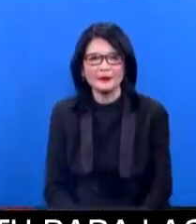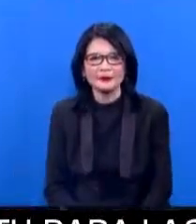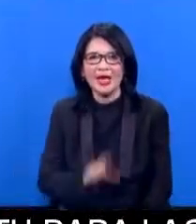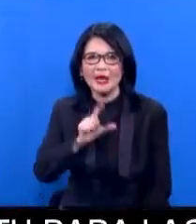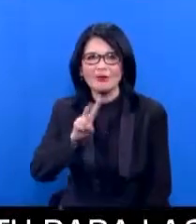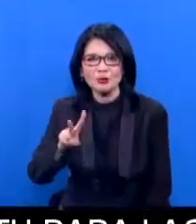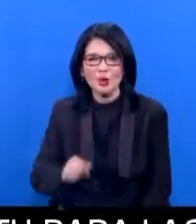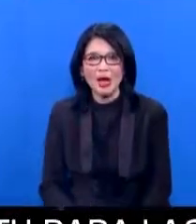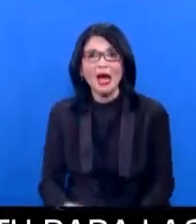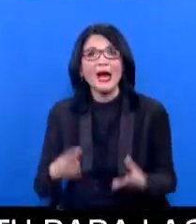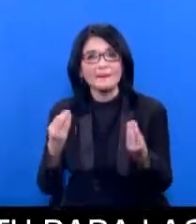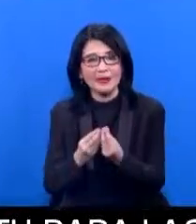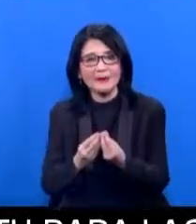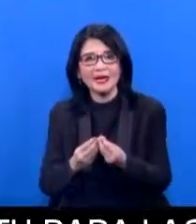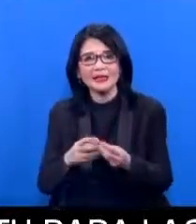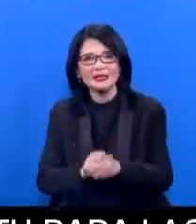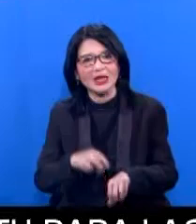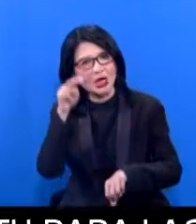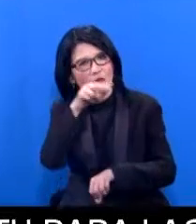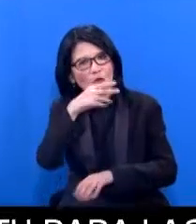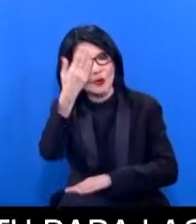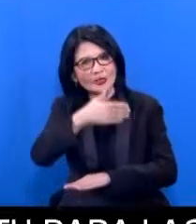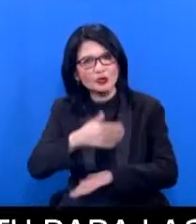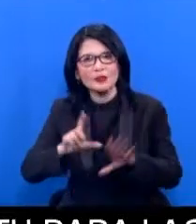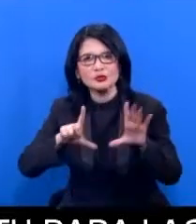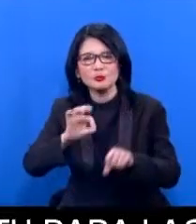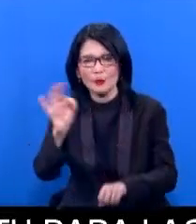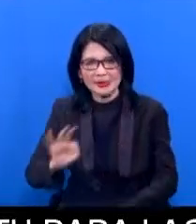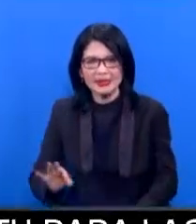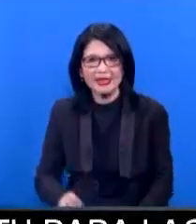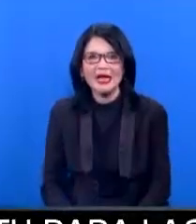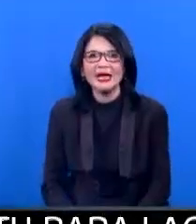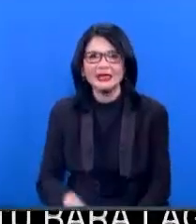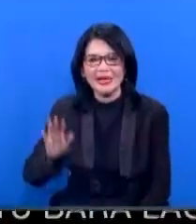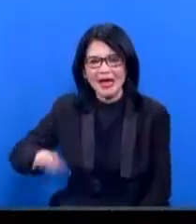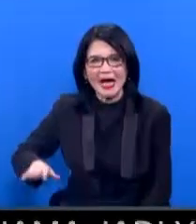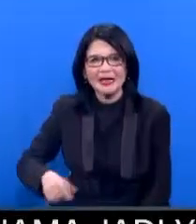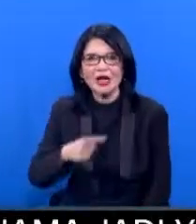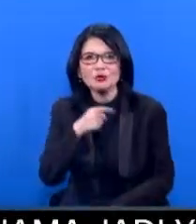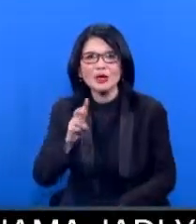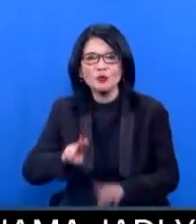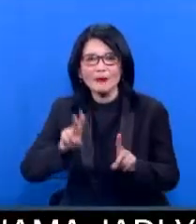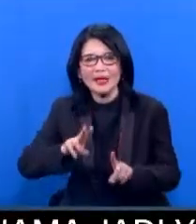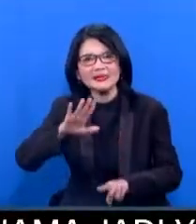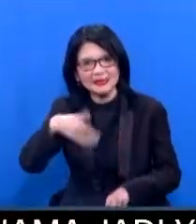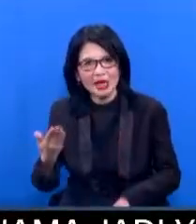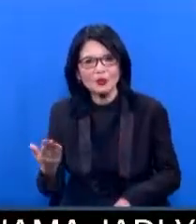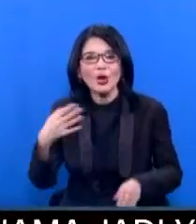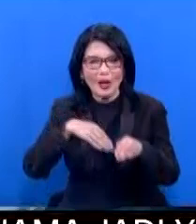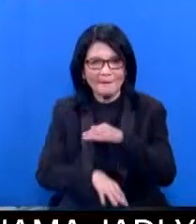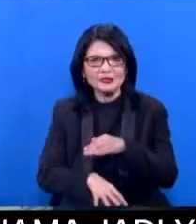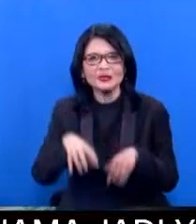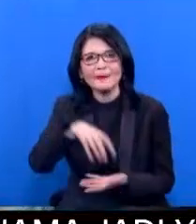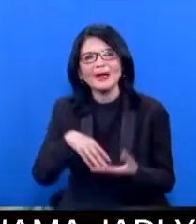Kemudian penambahan kapasitas penonton bioskop menjadi 70% dan diizinkannya anak berusia di bawah 12 tahun untuk memasuki tempat